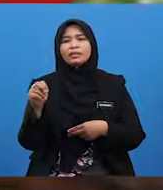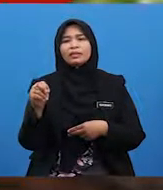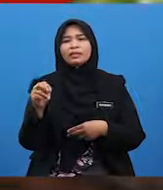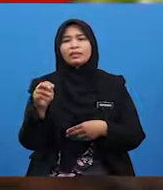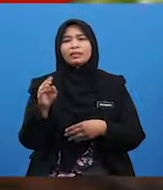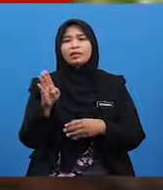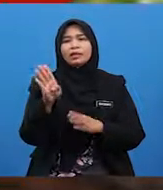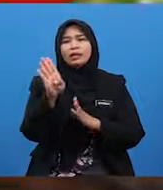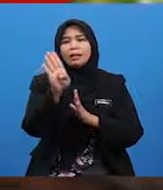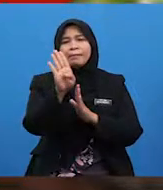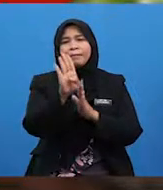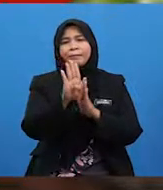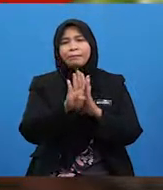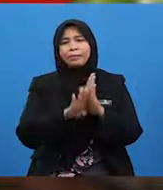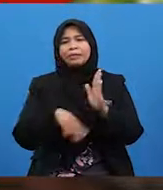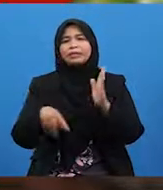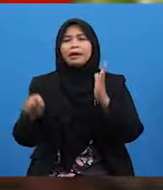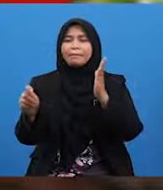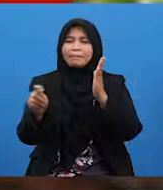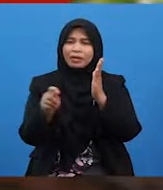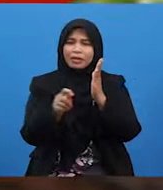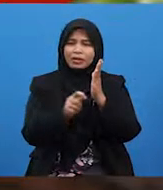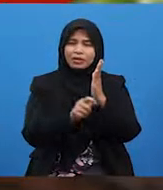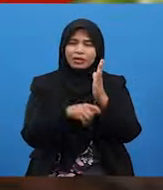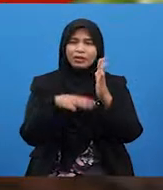bertambah mesra.